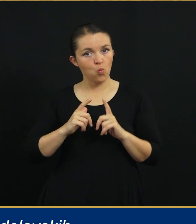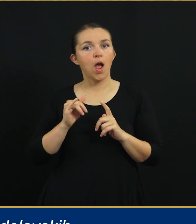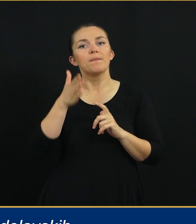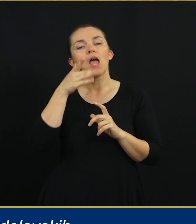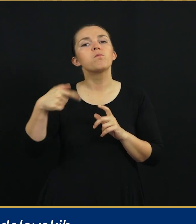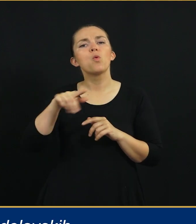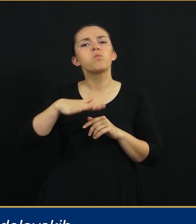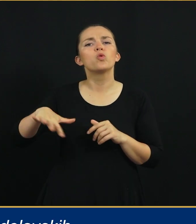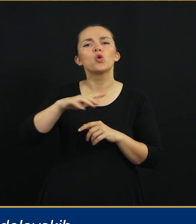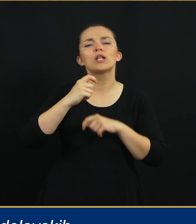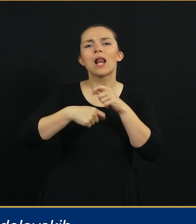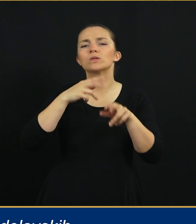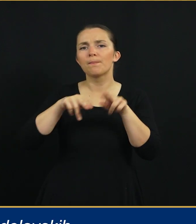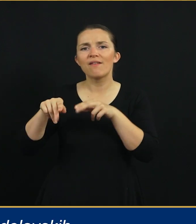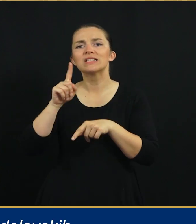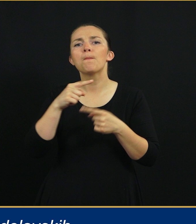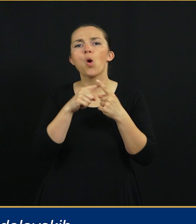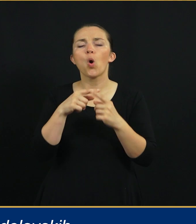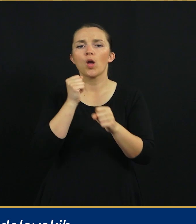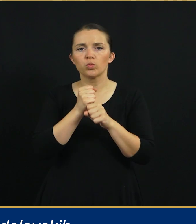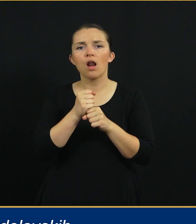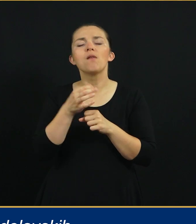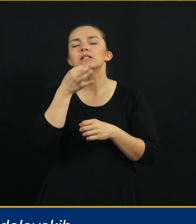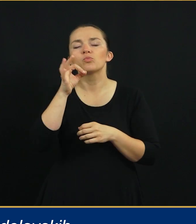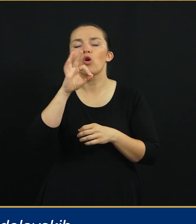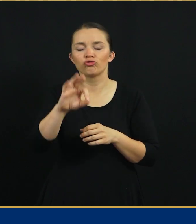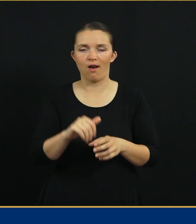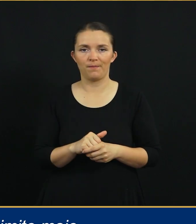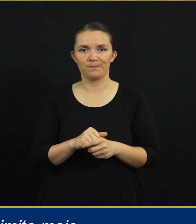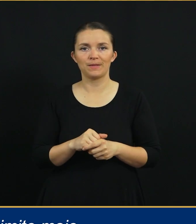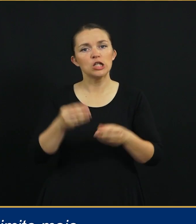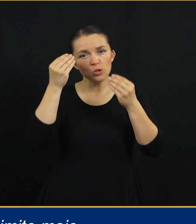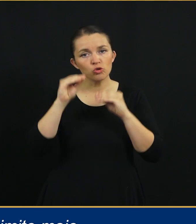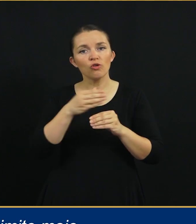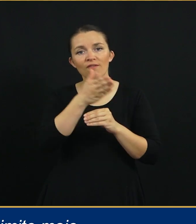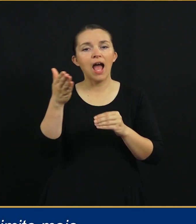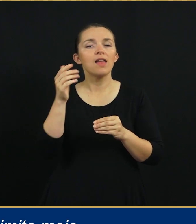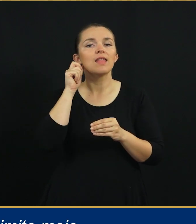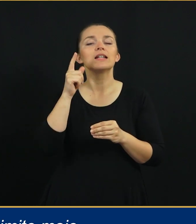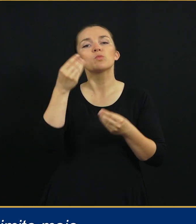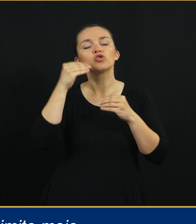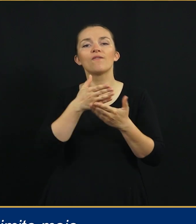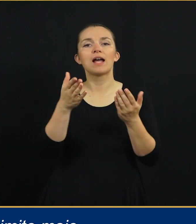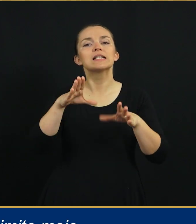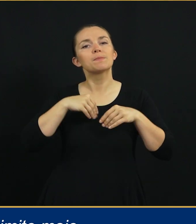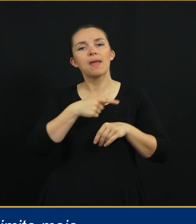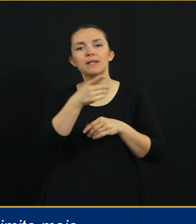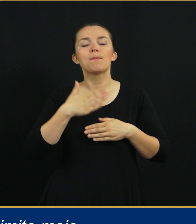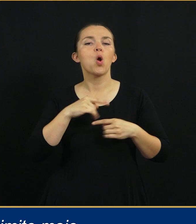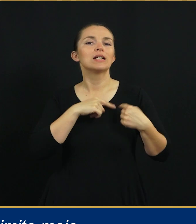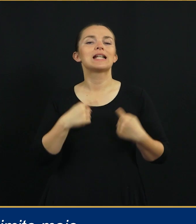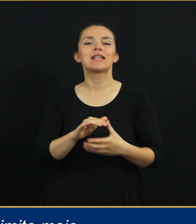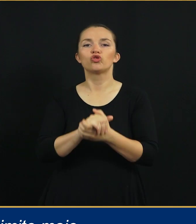da bodo področje delavskih pravic in pogojev dela izboljšale. Spoštovane in spoštovani, sprejmite moje